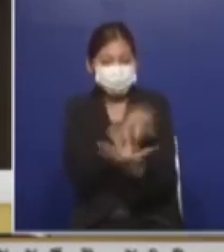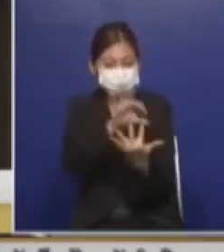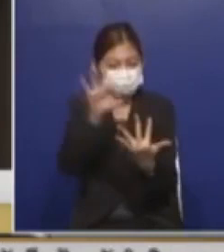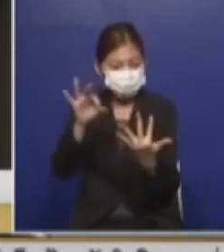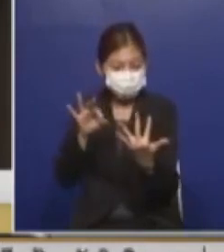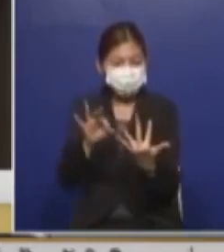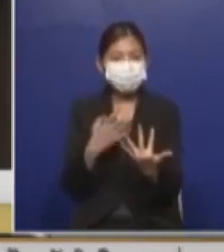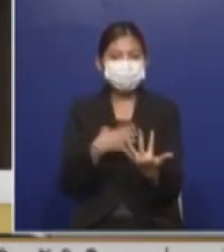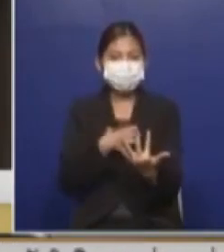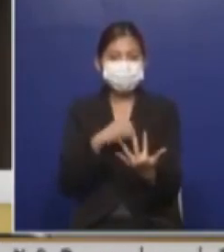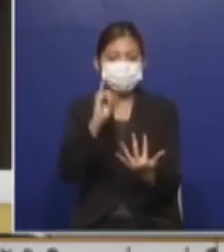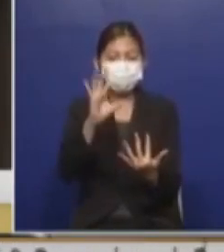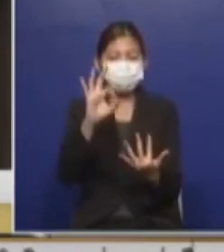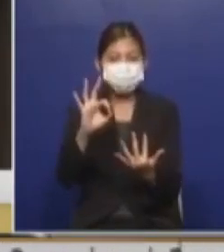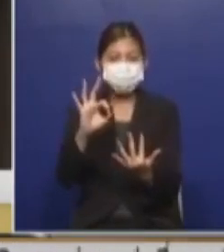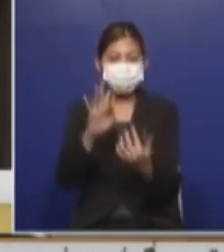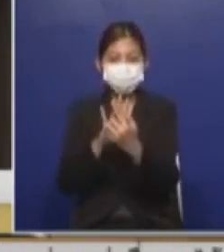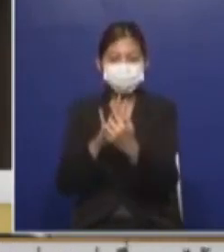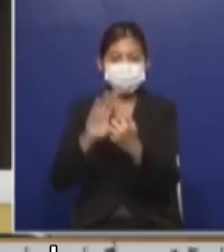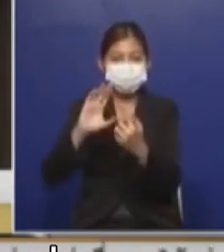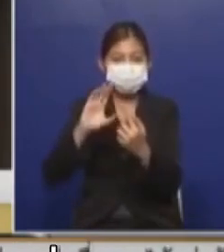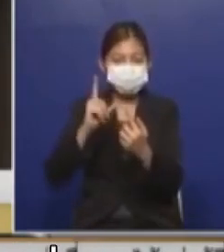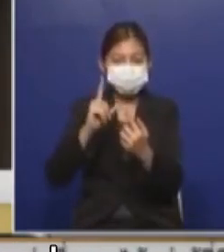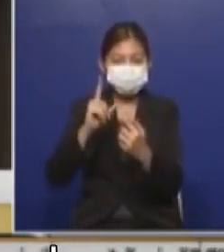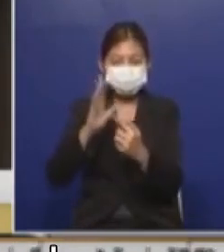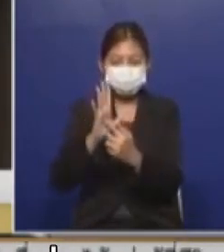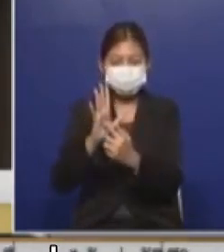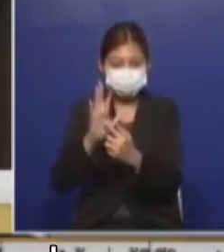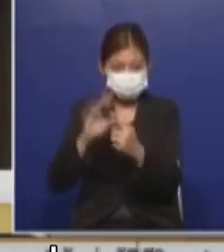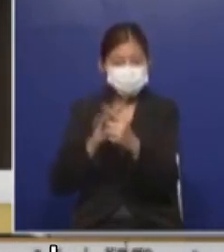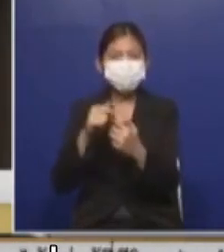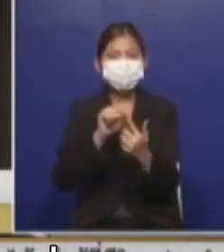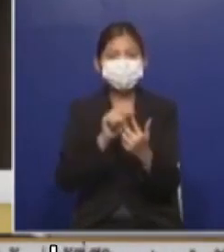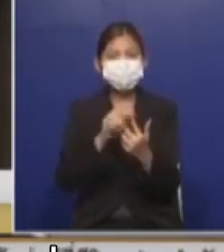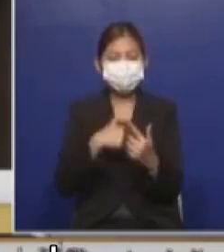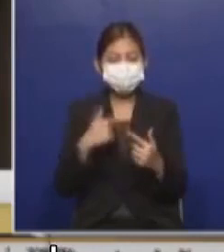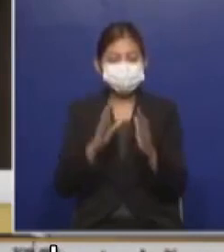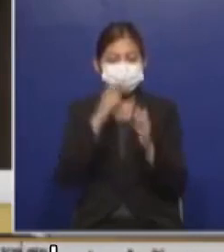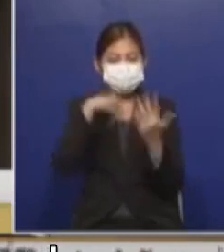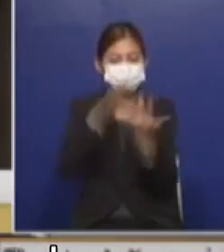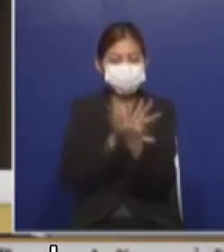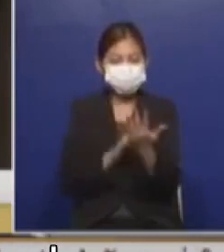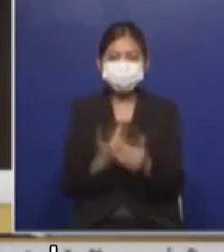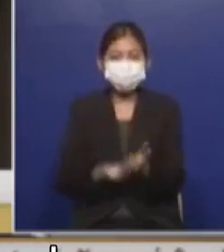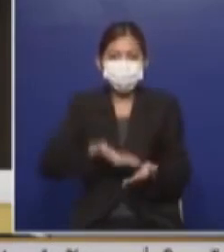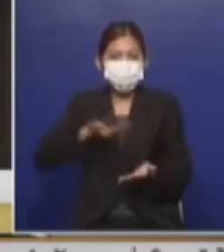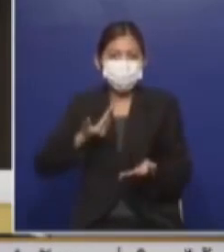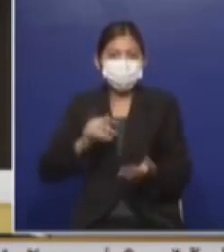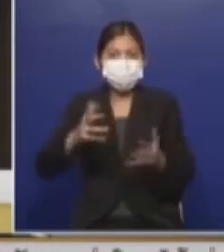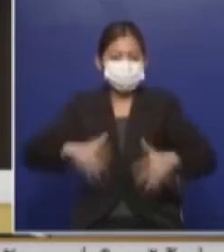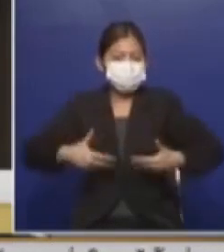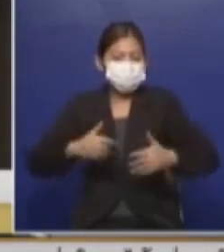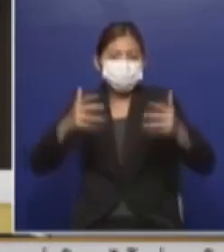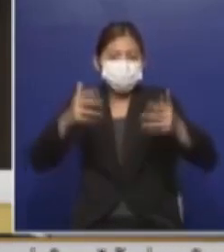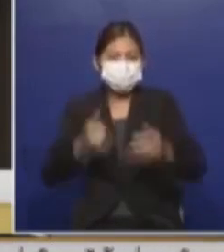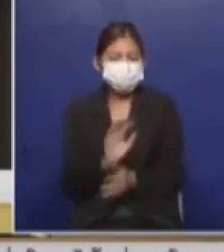ซอร์มีการไปตอบโต้ประชาชนว่าประเทศไทยเราเป็นประเทศที่ไม่ได้ร่ำรวยอย่าไปเลือกฉีดวัคซีนเลยผมฟังอย่างนี้ครับ